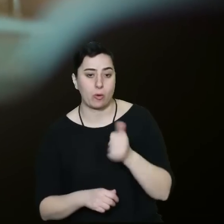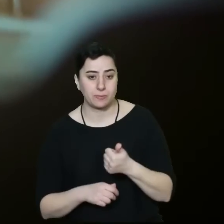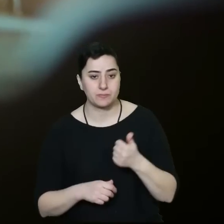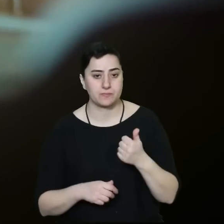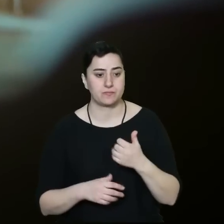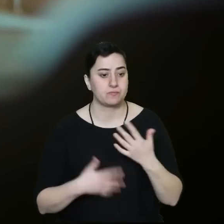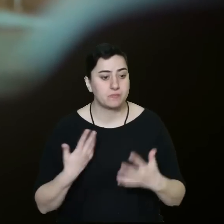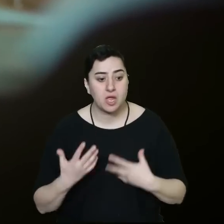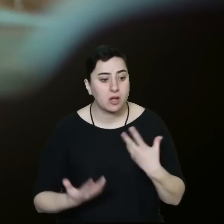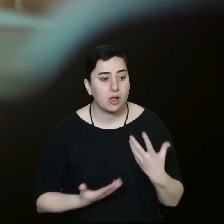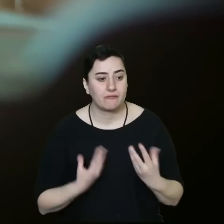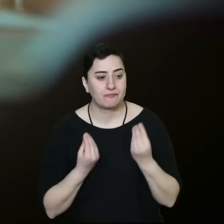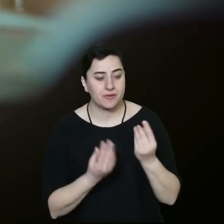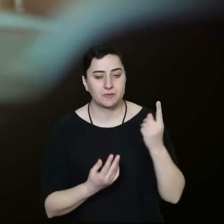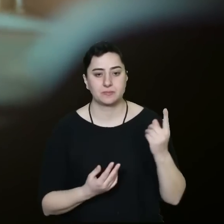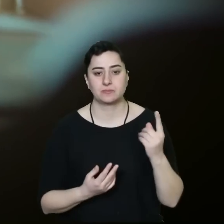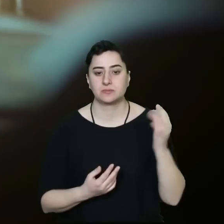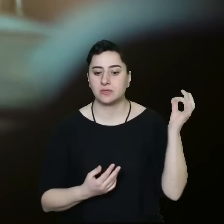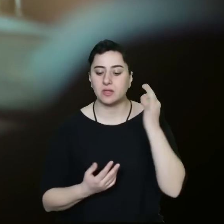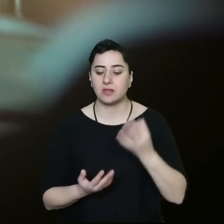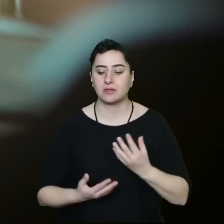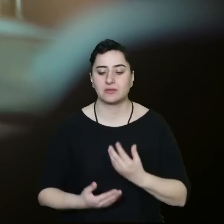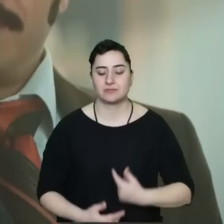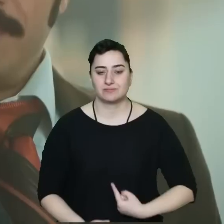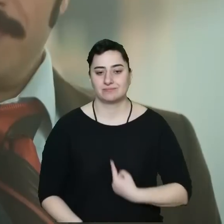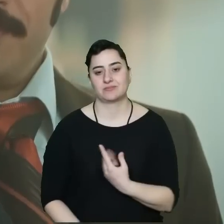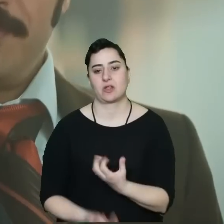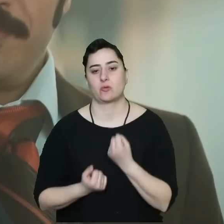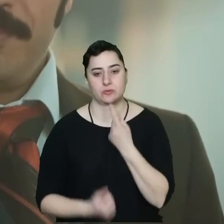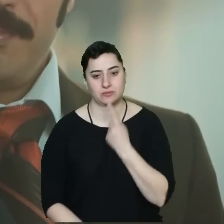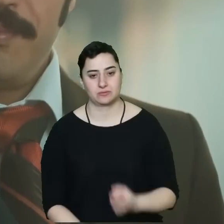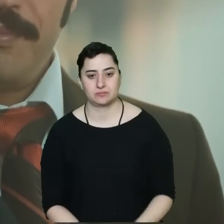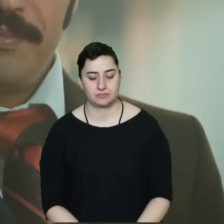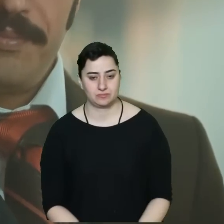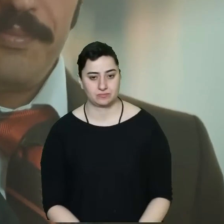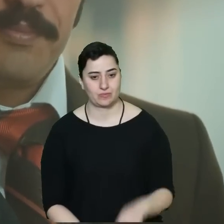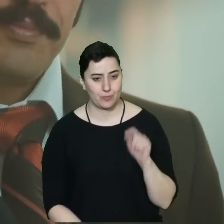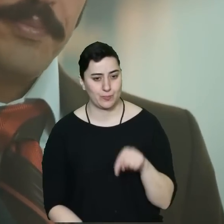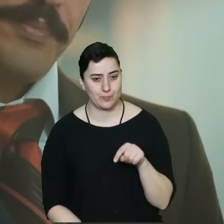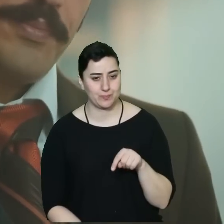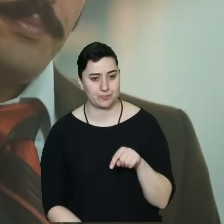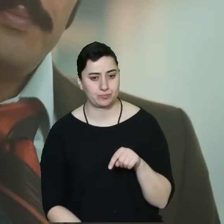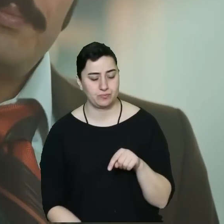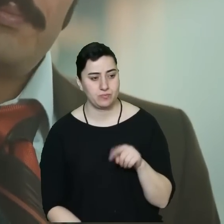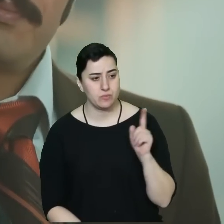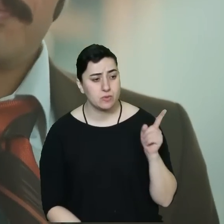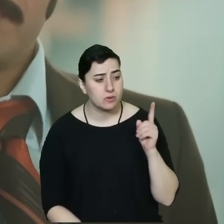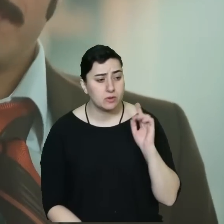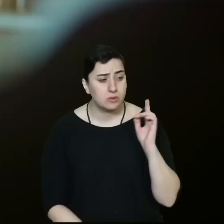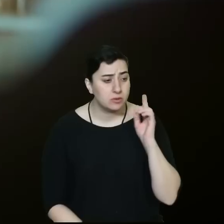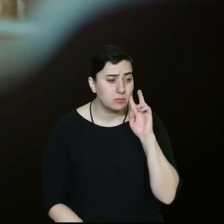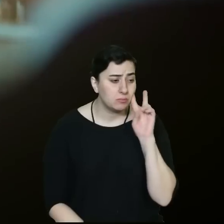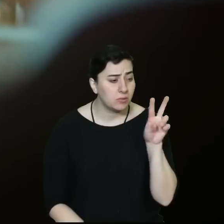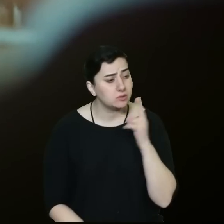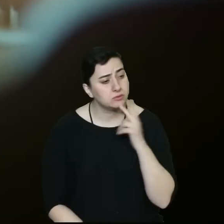iyi sarılması çocuğun tesirindendir. Onu işte can kulağıyla dinlerken